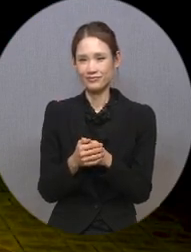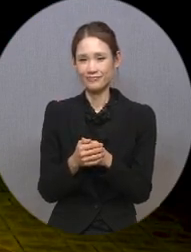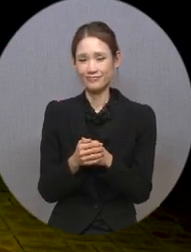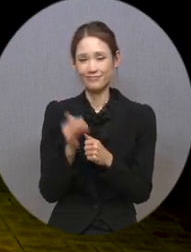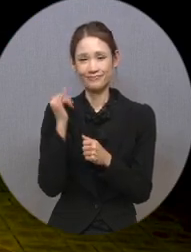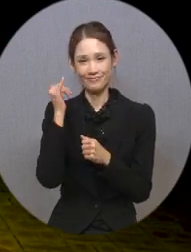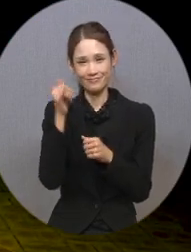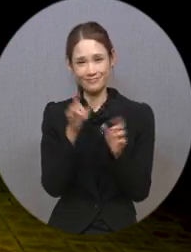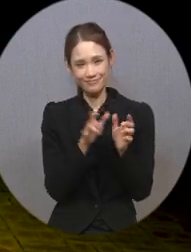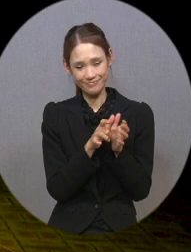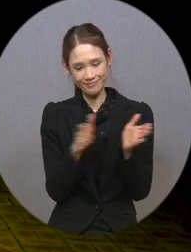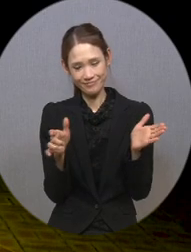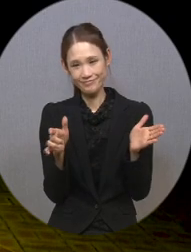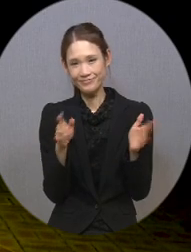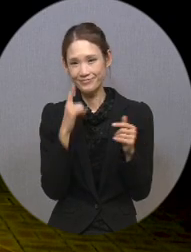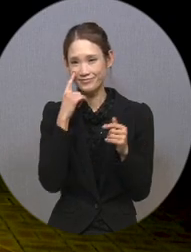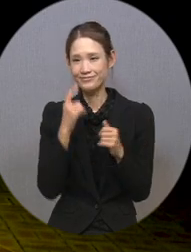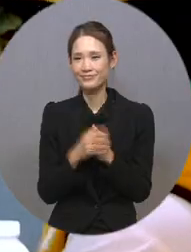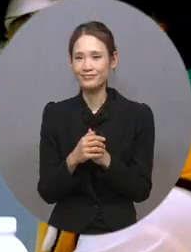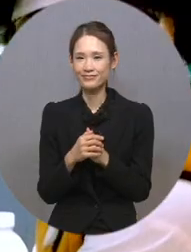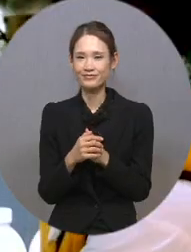남도장터 지금 전화주세요.